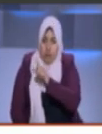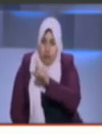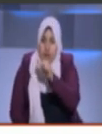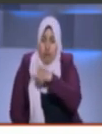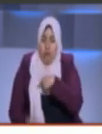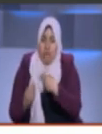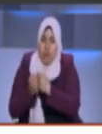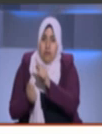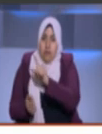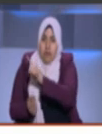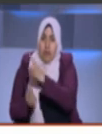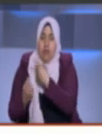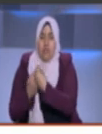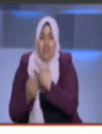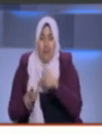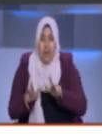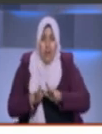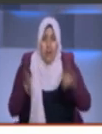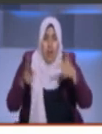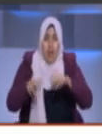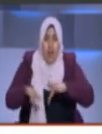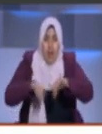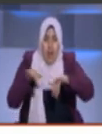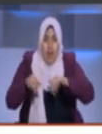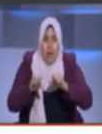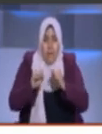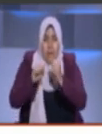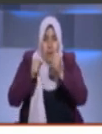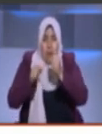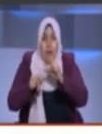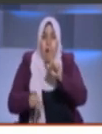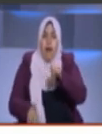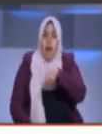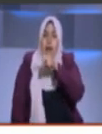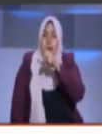على الدول أن تخفف القيود، وحتى إذا